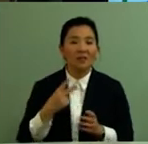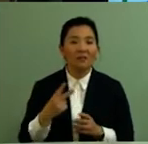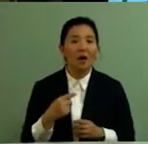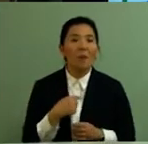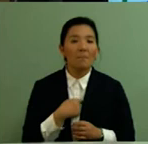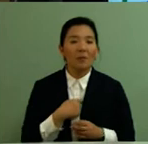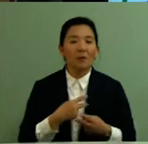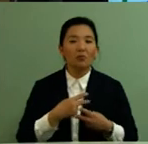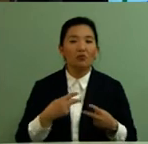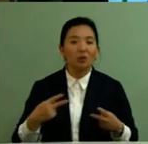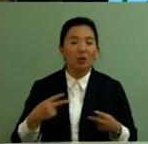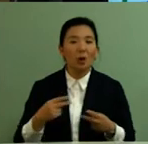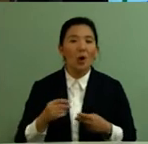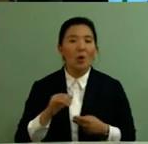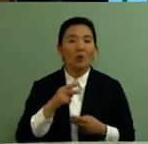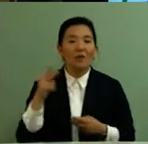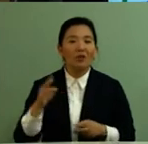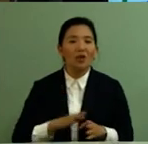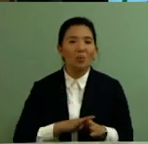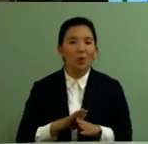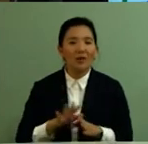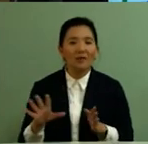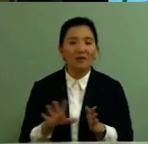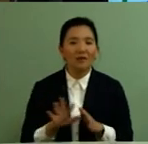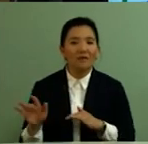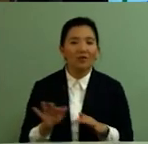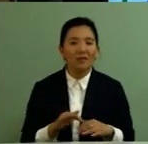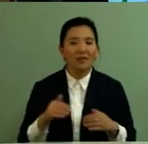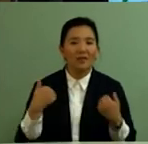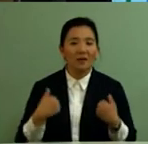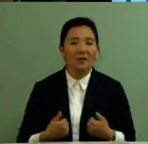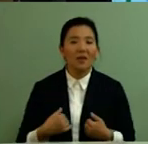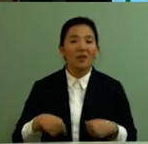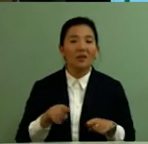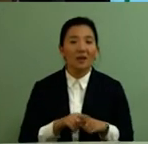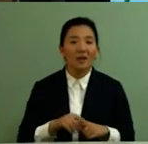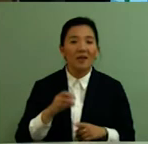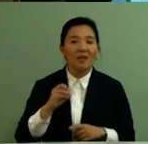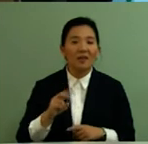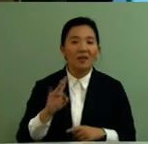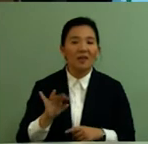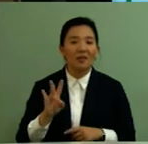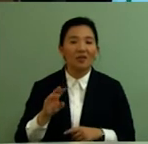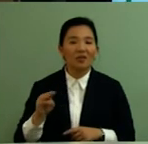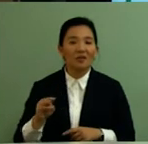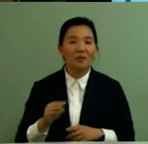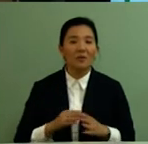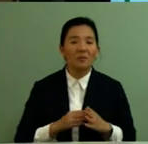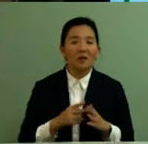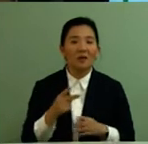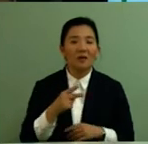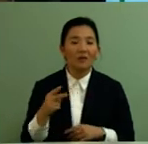Мы получили уравнение полной энергии движения тела. Итак, е кинетическая максимальная